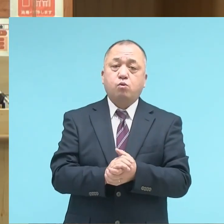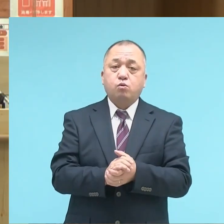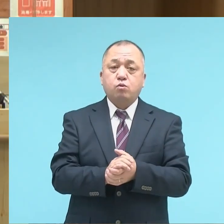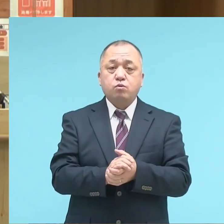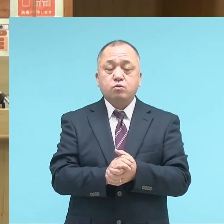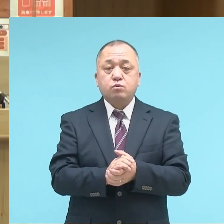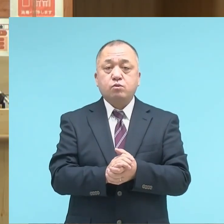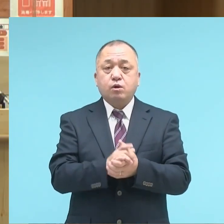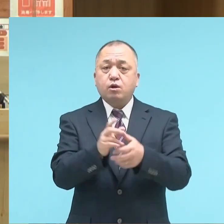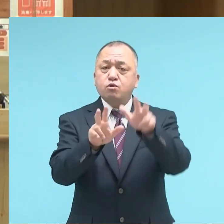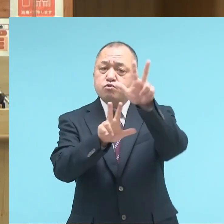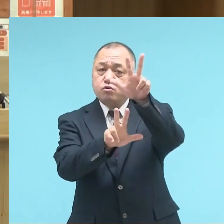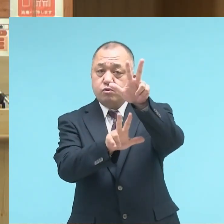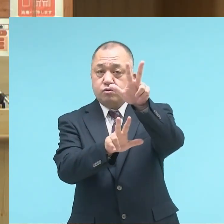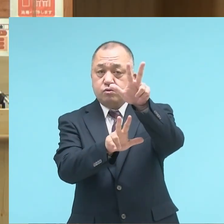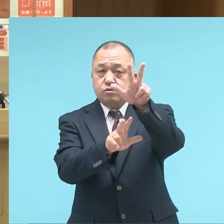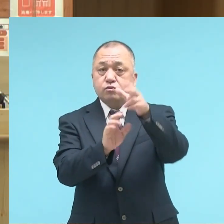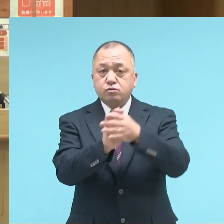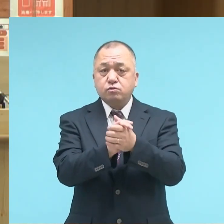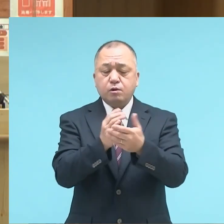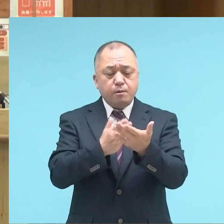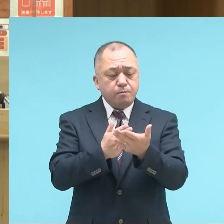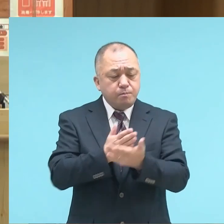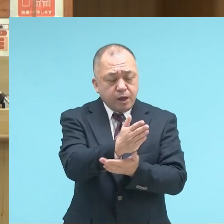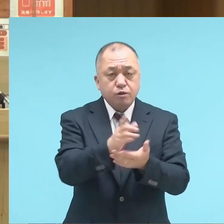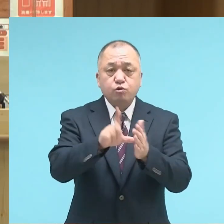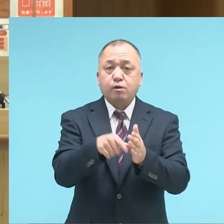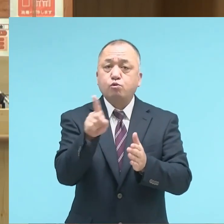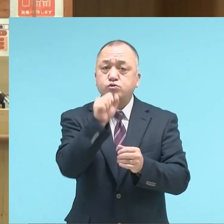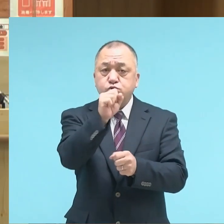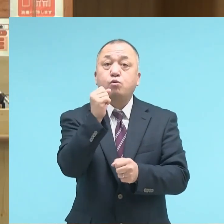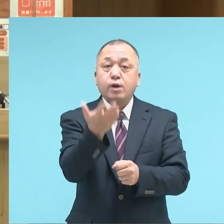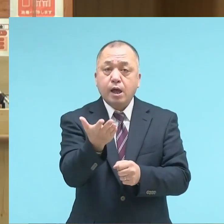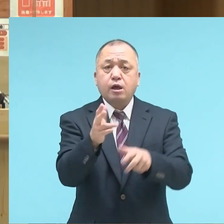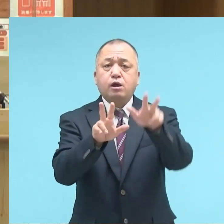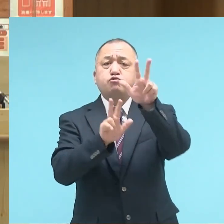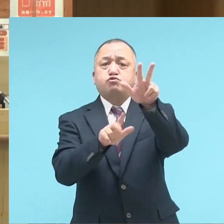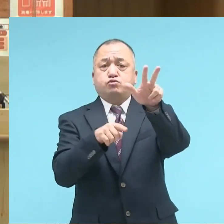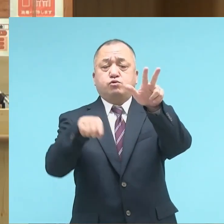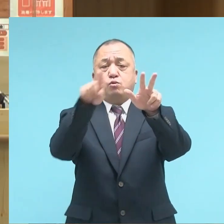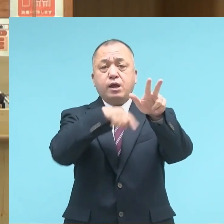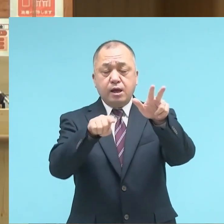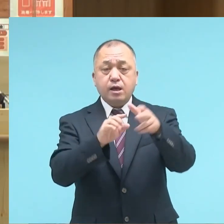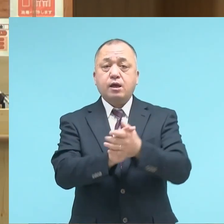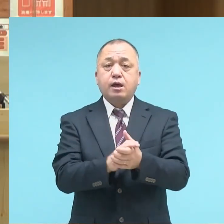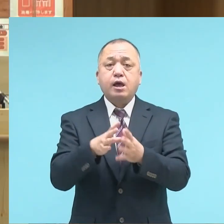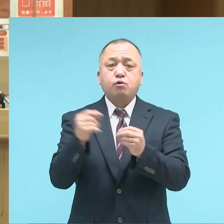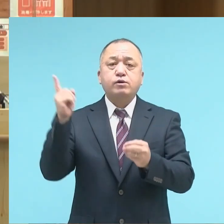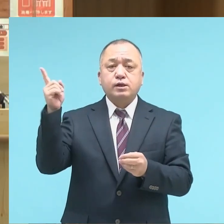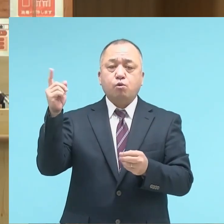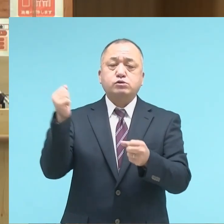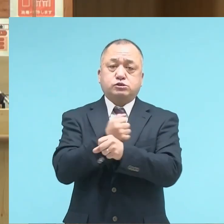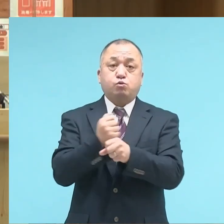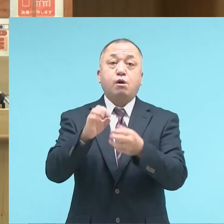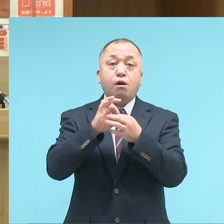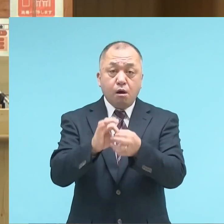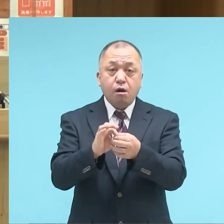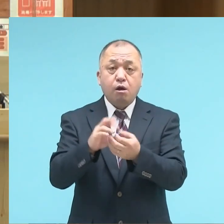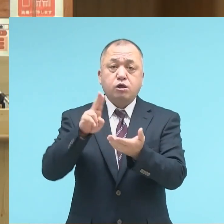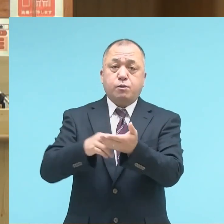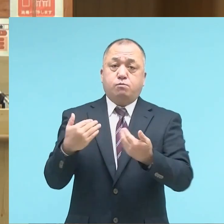そういったルールですね、再開する時はどういった状況で再開がされるのかとか、そういったことについて 国の事業ですから、